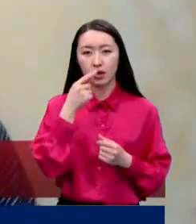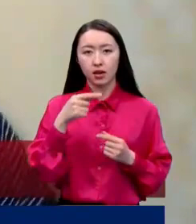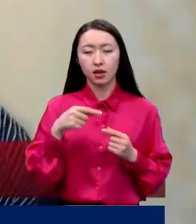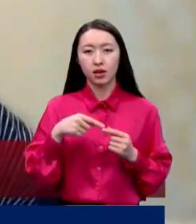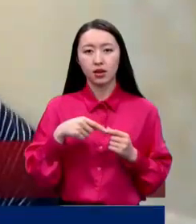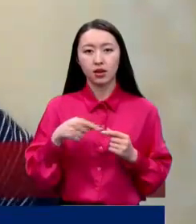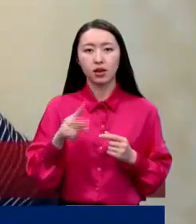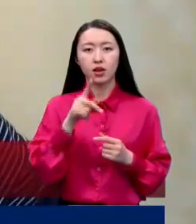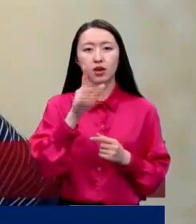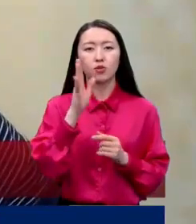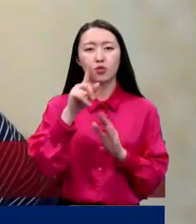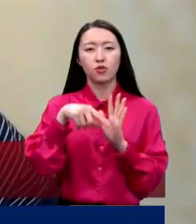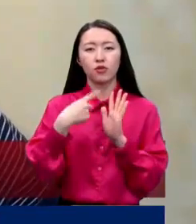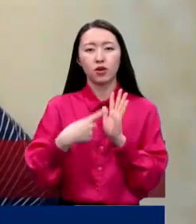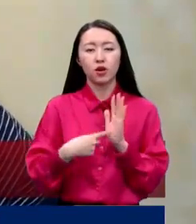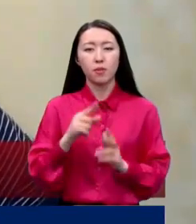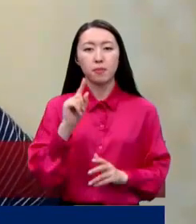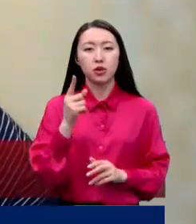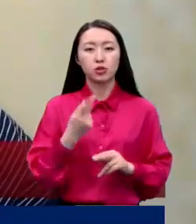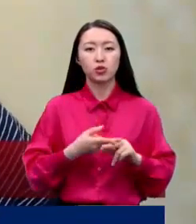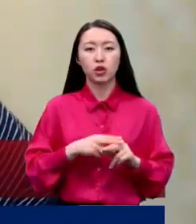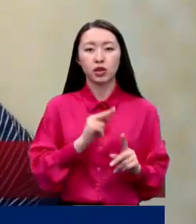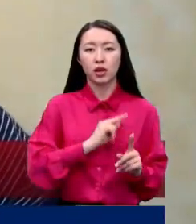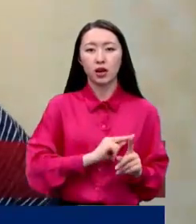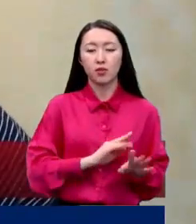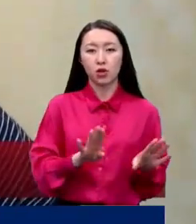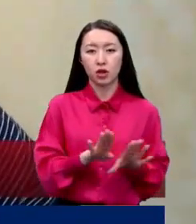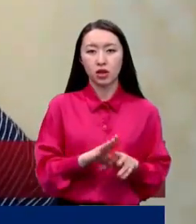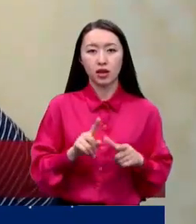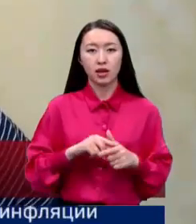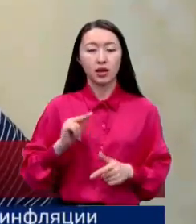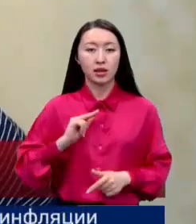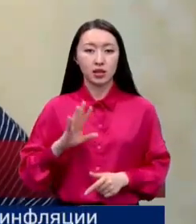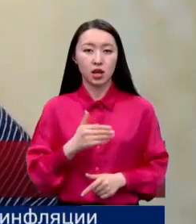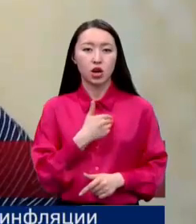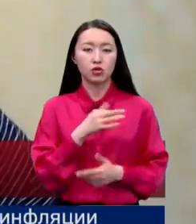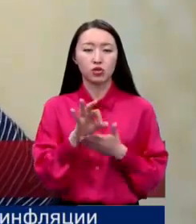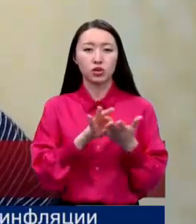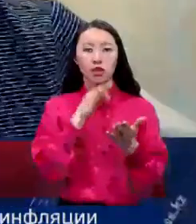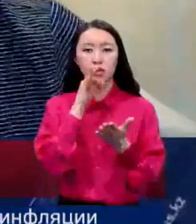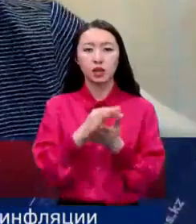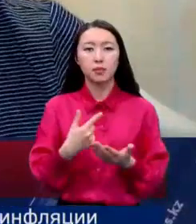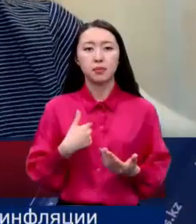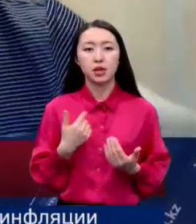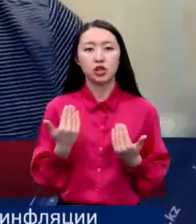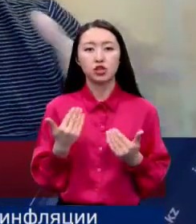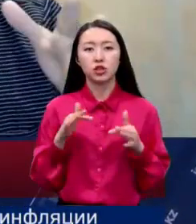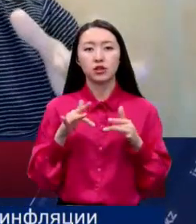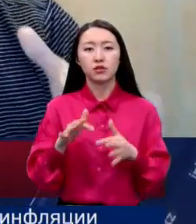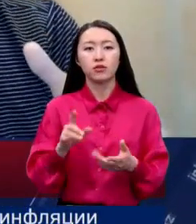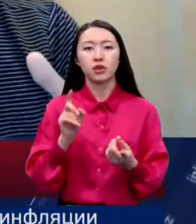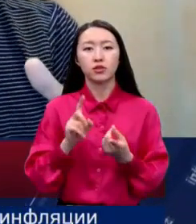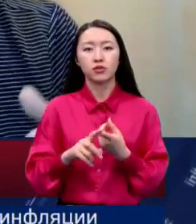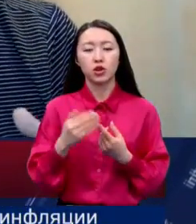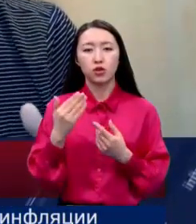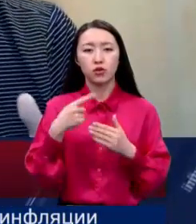предвосхищая ваши некоторые вопросы, почему это работало так, а это вот так вот не работало, сразу хочу сказать, мы сейчас движемся в рамках такого